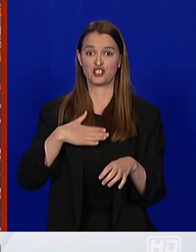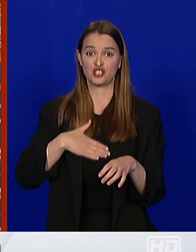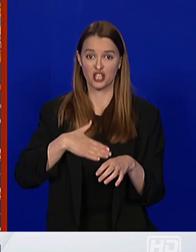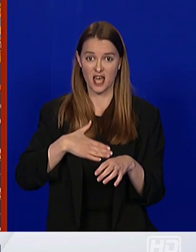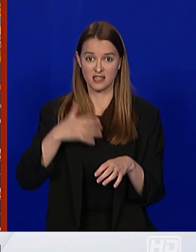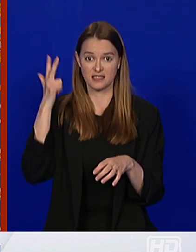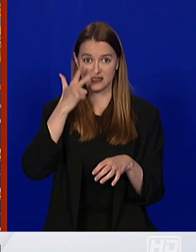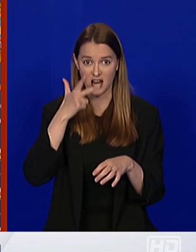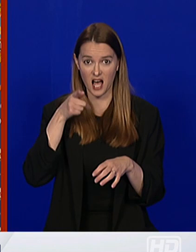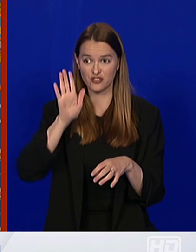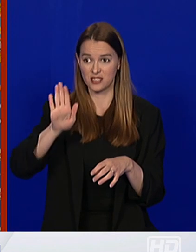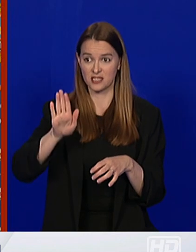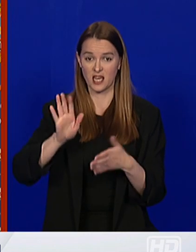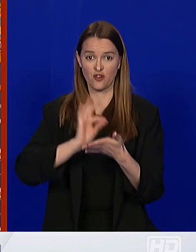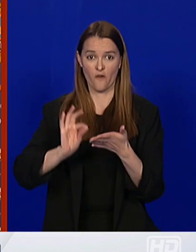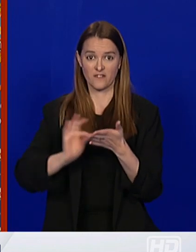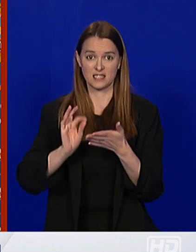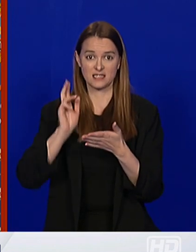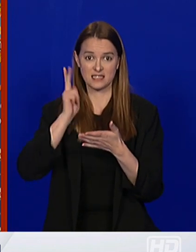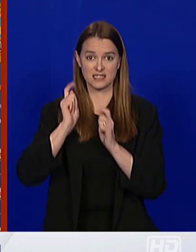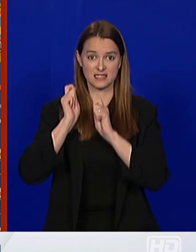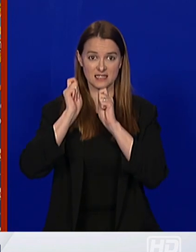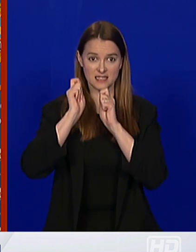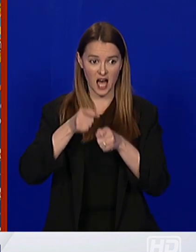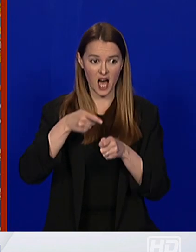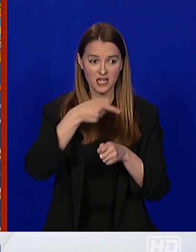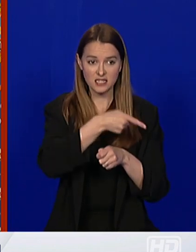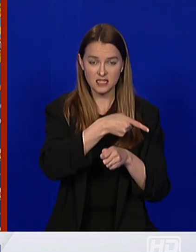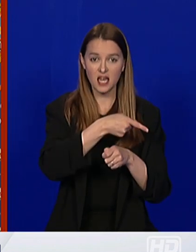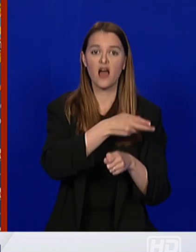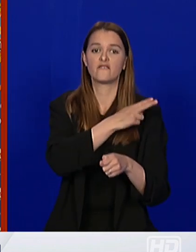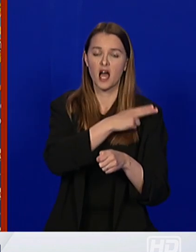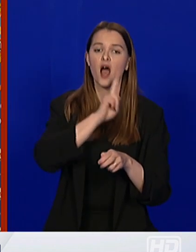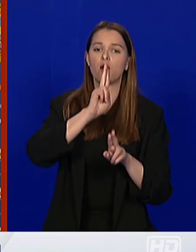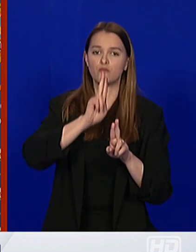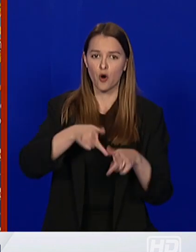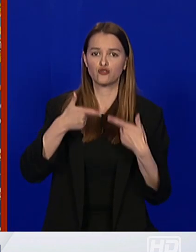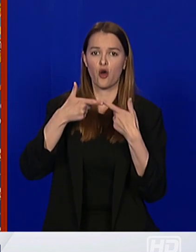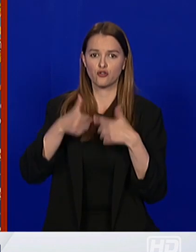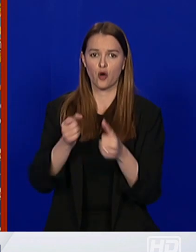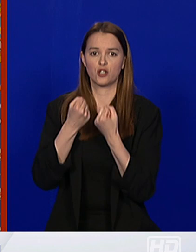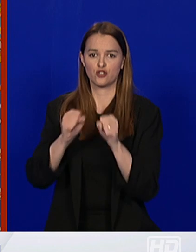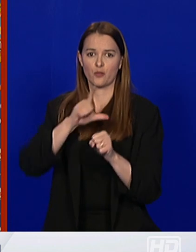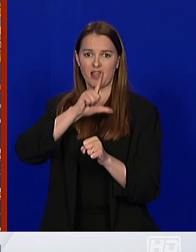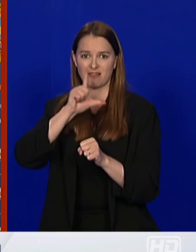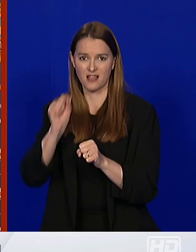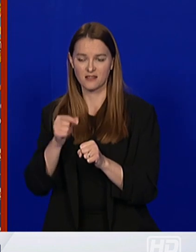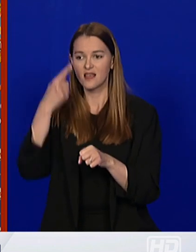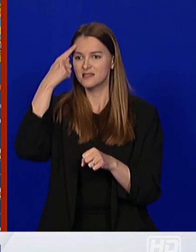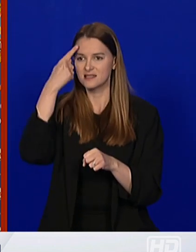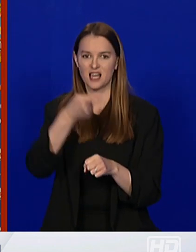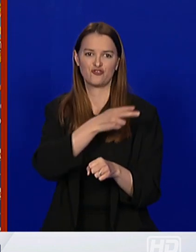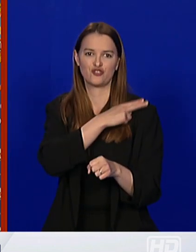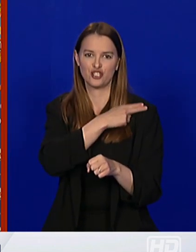zahtjev umjesto uvećanja plaće odobriti korištenje slobodnih dana. Slijedom navedenog, poslodavac ne može bez